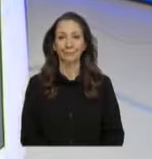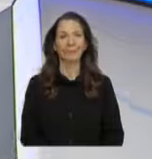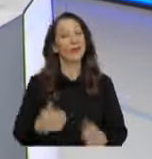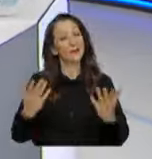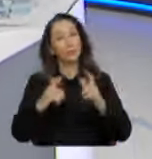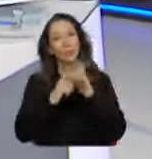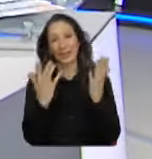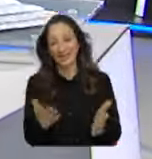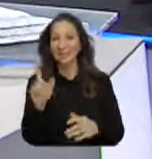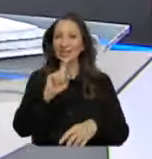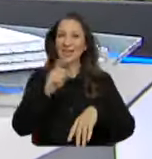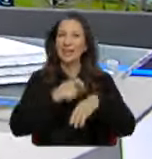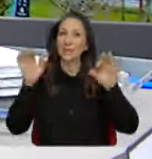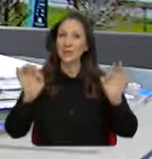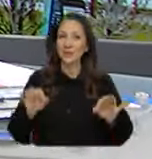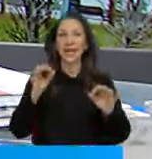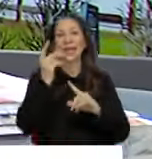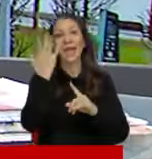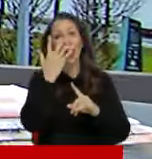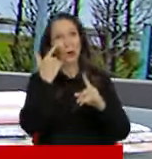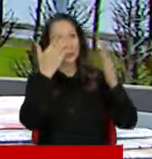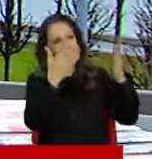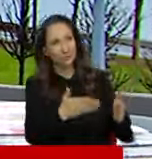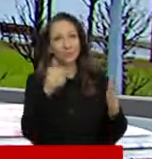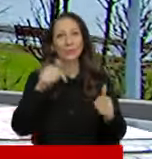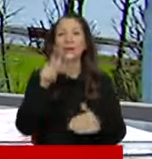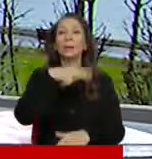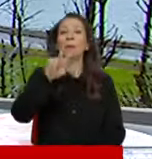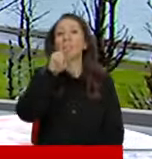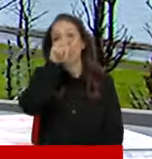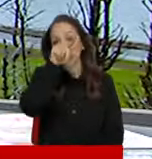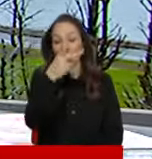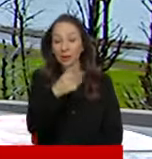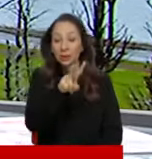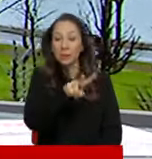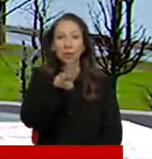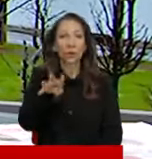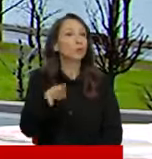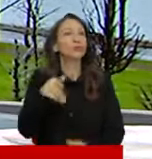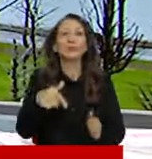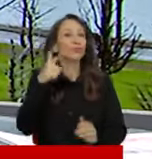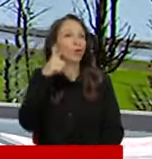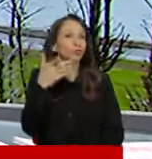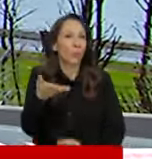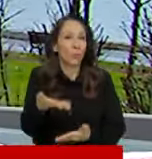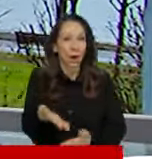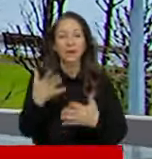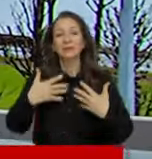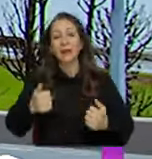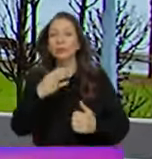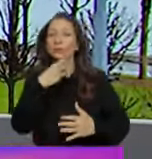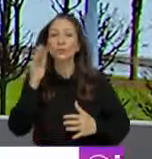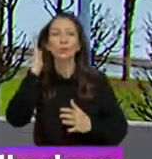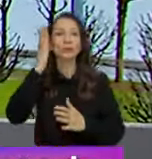efendim günaydın çalar saat başlıyor ben İlker Karagöz bugün 27 Mart 2024 günlerden çarşamba Sağlıklı